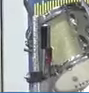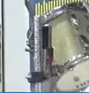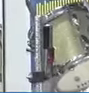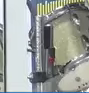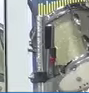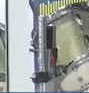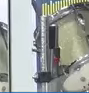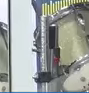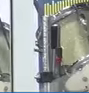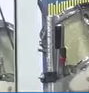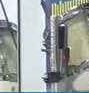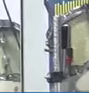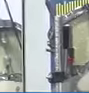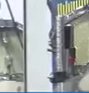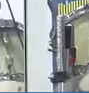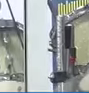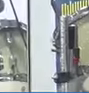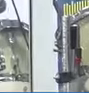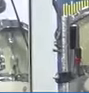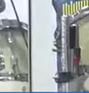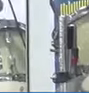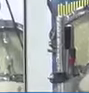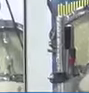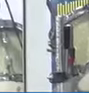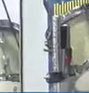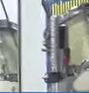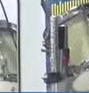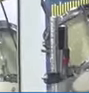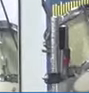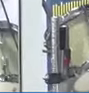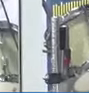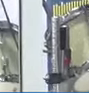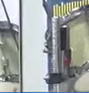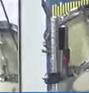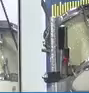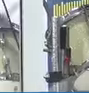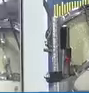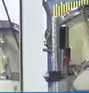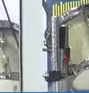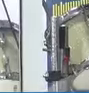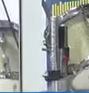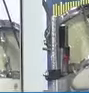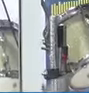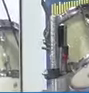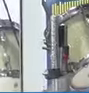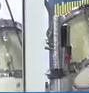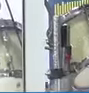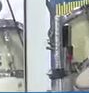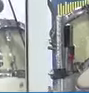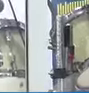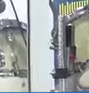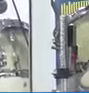mwanzilishi. Ningekusihi popote ulipo kaweze kumwambia Bwana asante. Mwambie Mungu mwanzilishi asante kwa nafasi ambayo